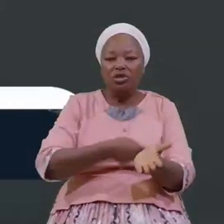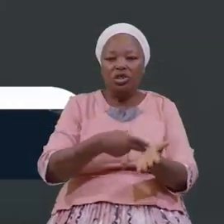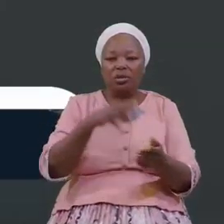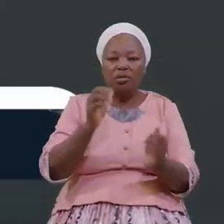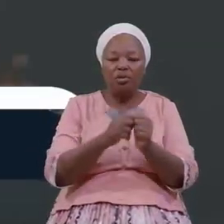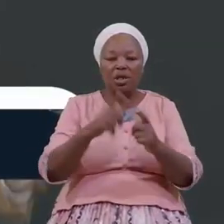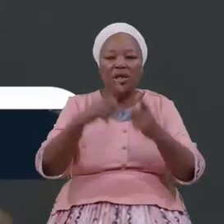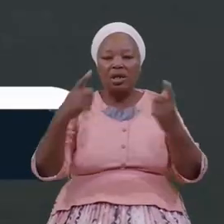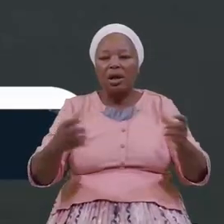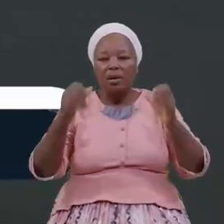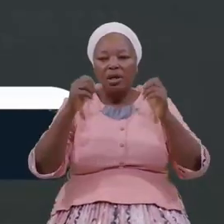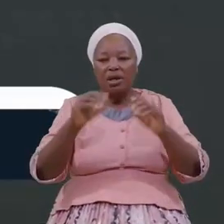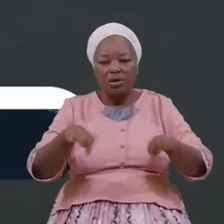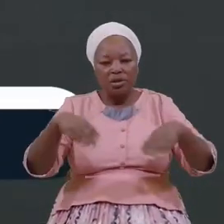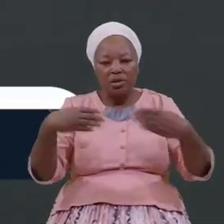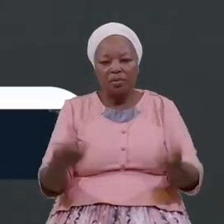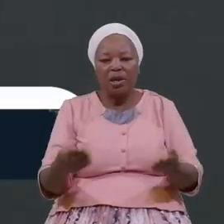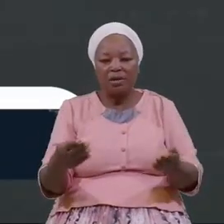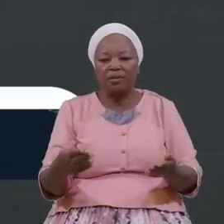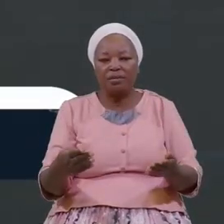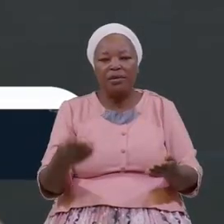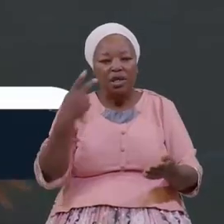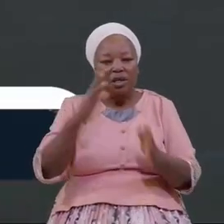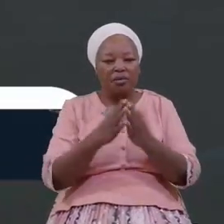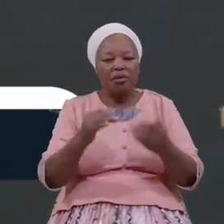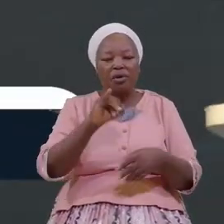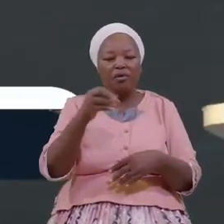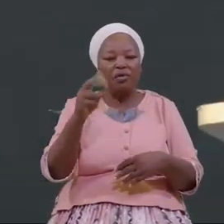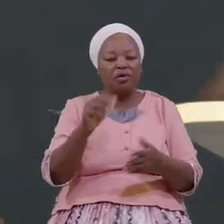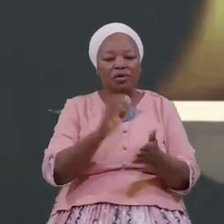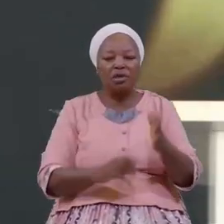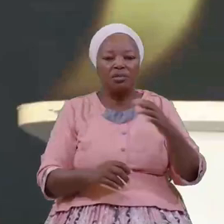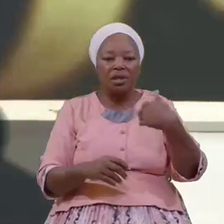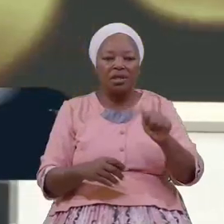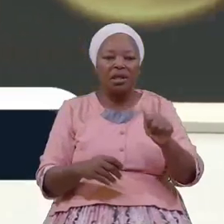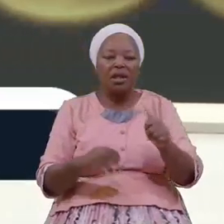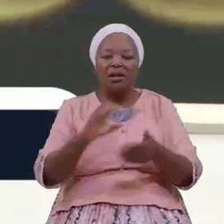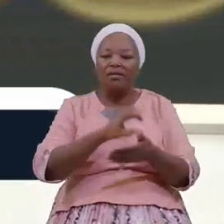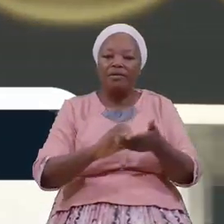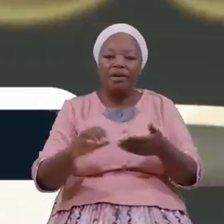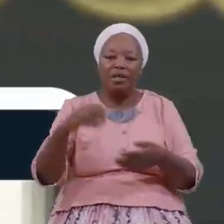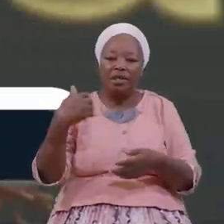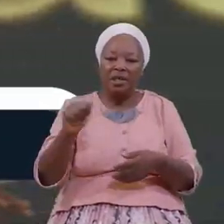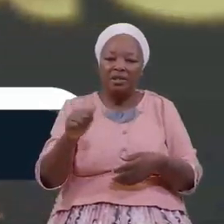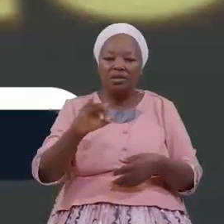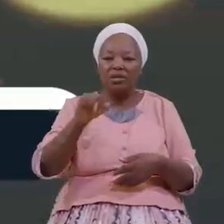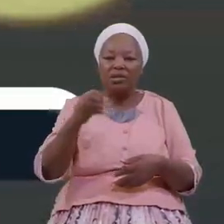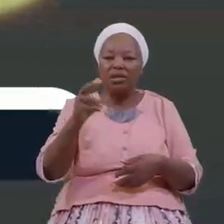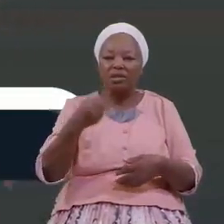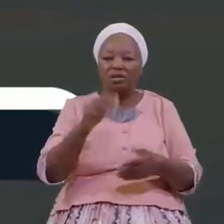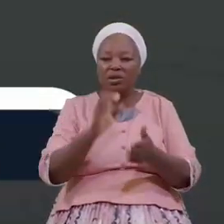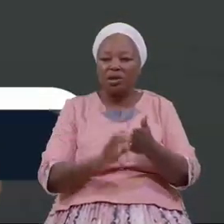des brebis aux provisions surabondantes. Nous allons à Jean 10. Jean 10.